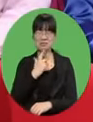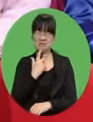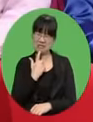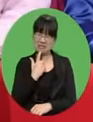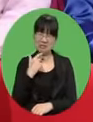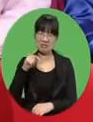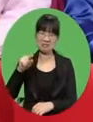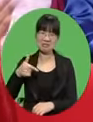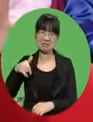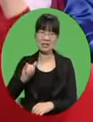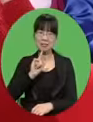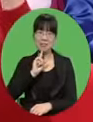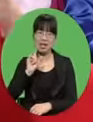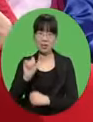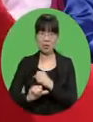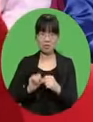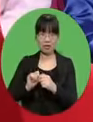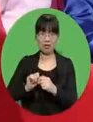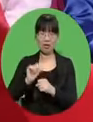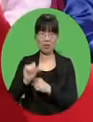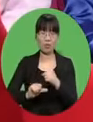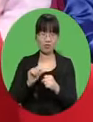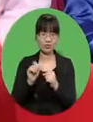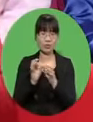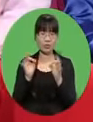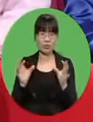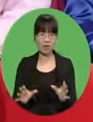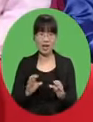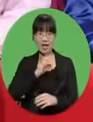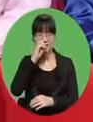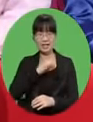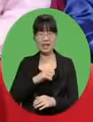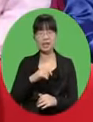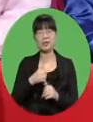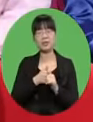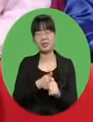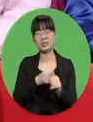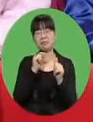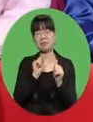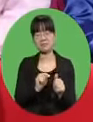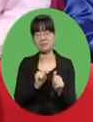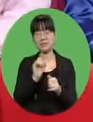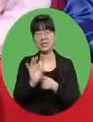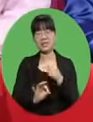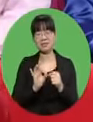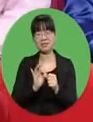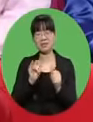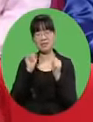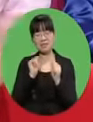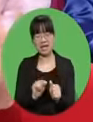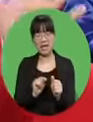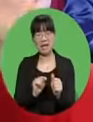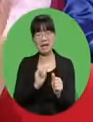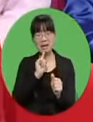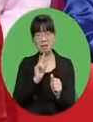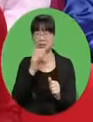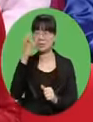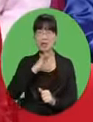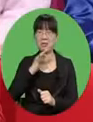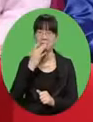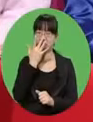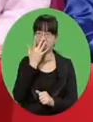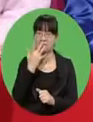말을 하더라고요. 뭐 5년? 저분 5년 동안 그냥 따라해 5년 동안 10년 따라해. 아, 해. 그러면 저렇게 효과를 못